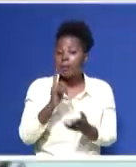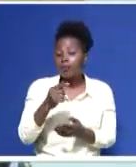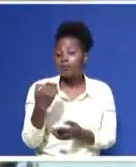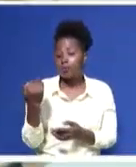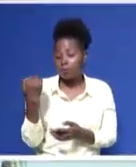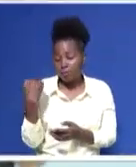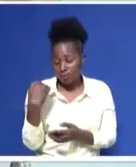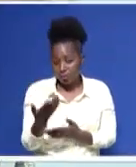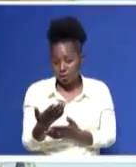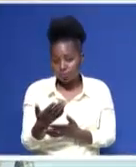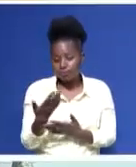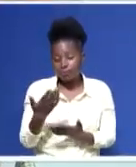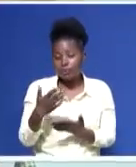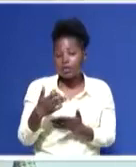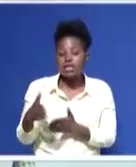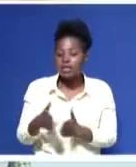hiyo kimfumo